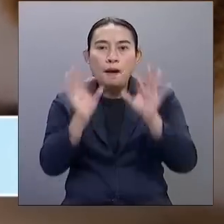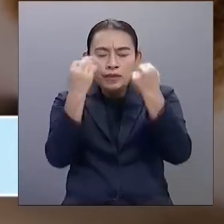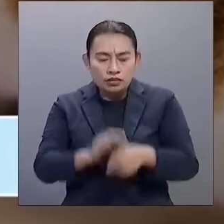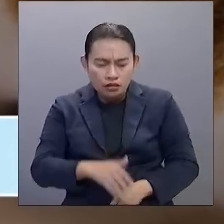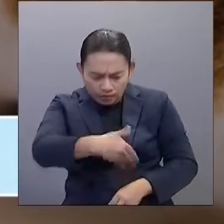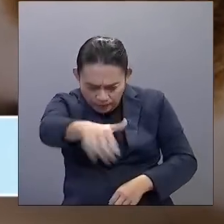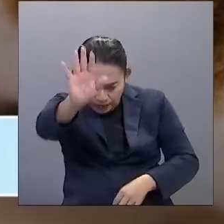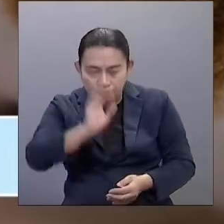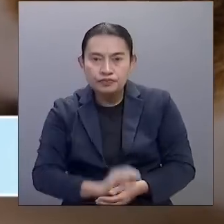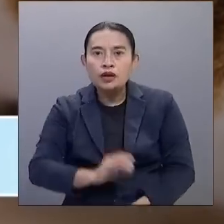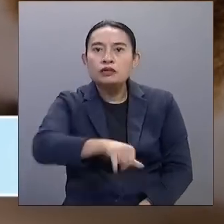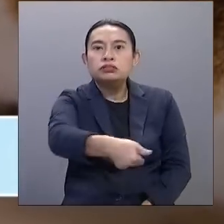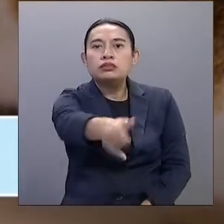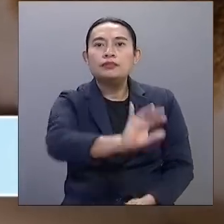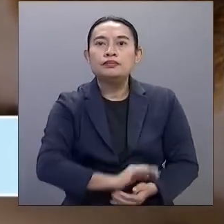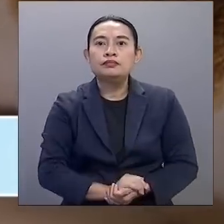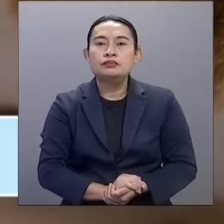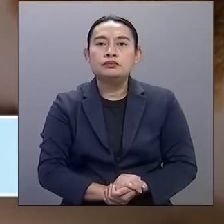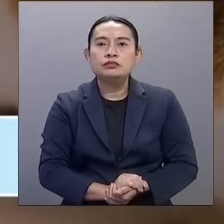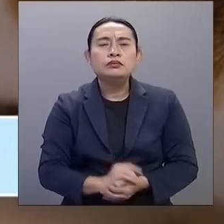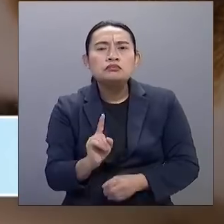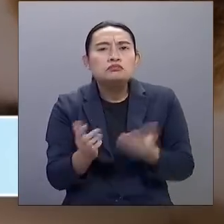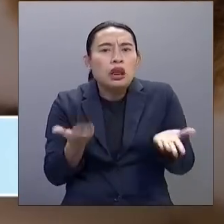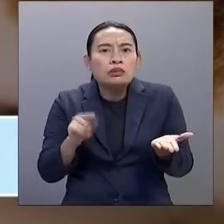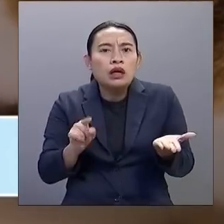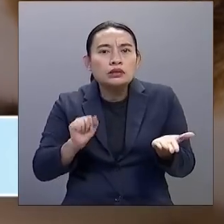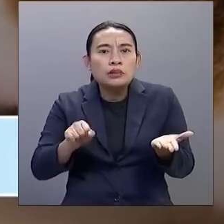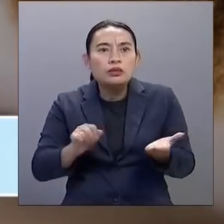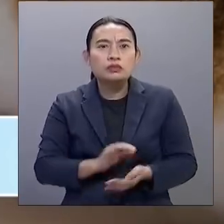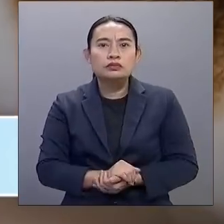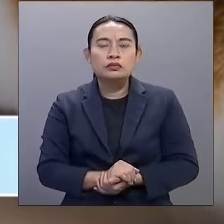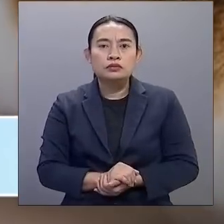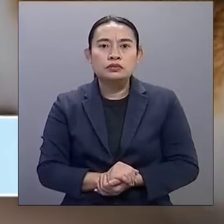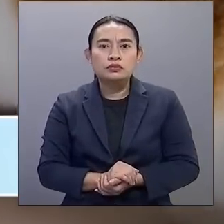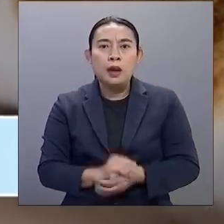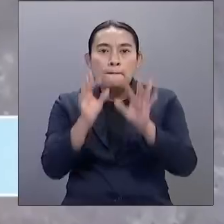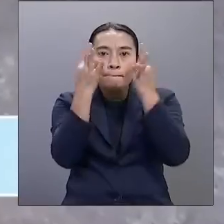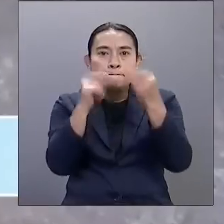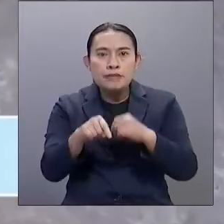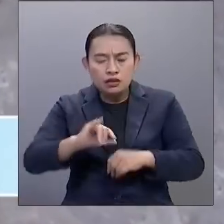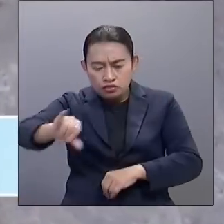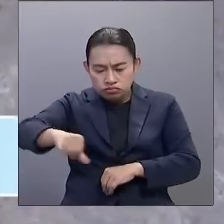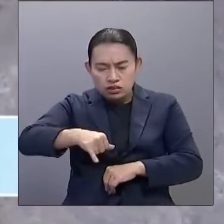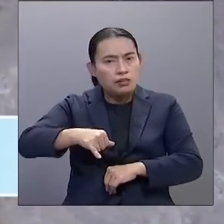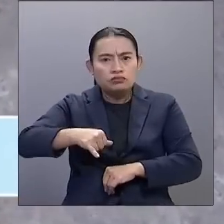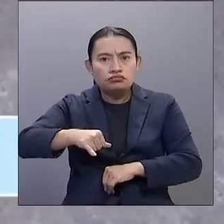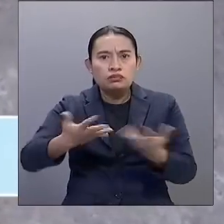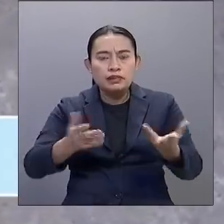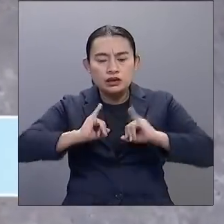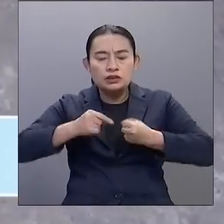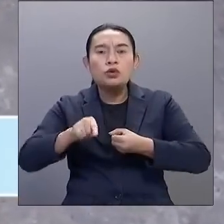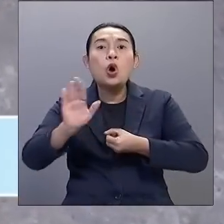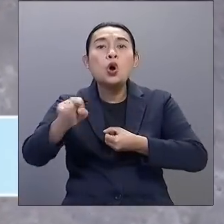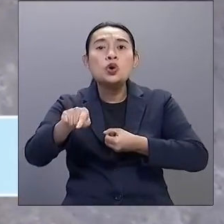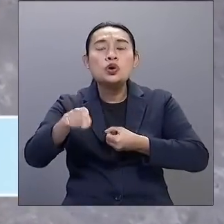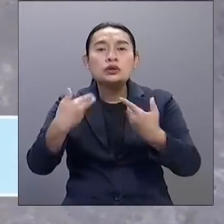ครับพี่เจมส์เนาะแล้วแต่ไหมแล้วแต่พันธุ์อีกใช่ไหมฮะ คือโดยส่วนใหญ่แล้วแมวจะไม่ค่อยยุ่งกับเราเขาจะยุ่งกับเจ้าของเท่านั้นเขาจะ